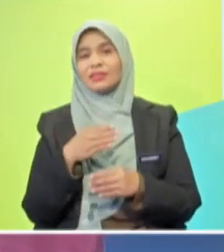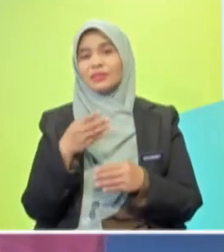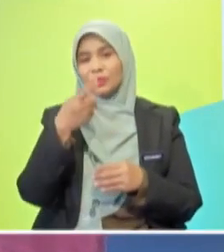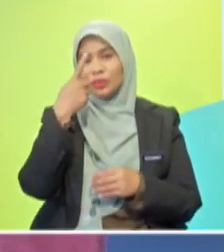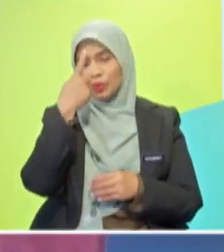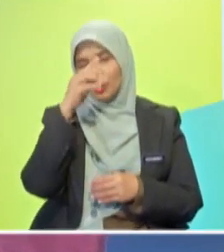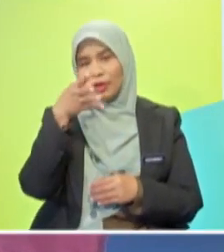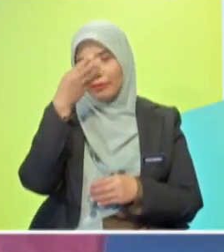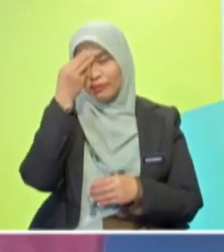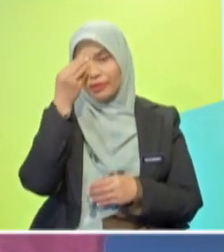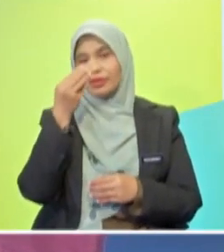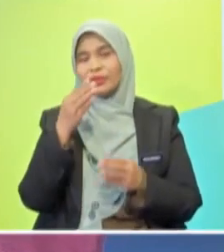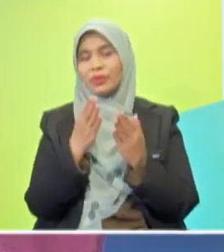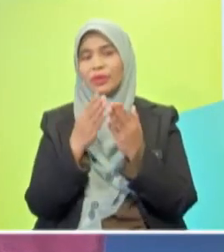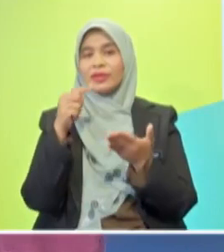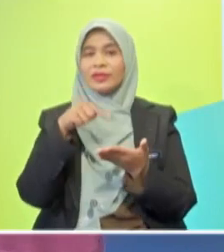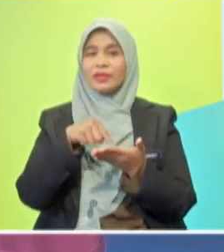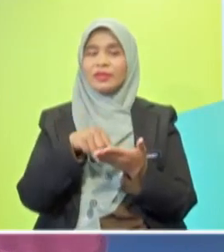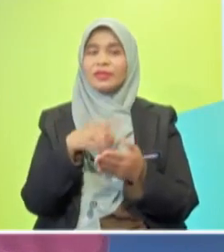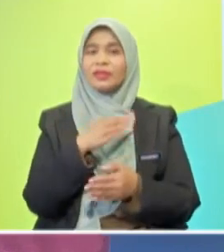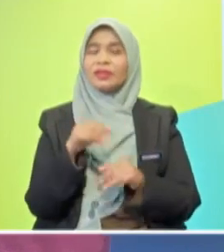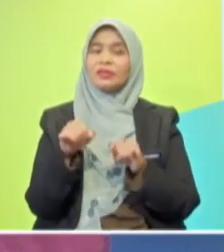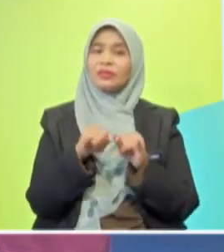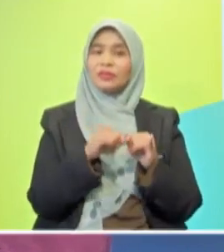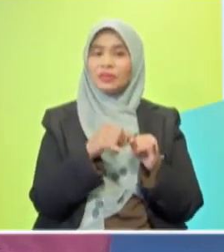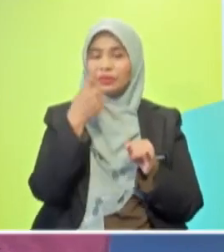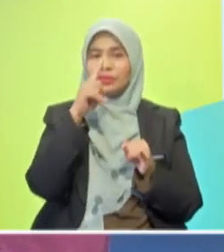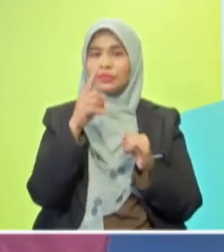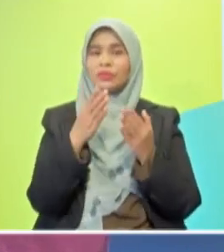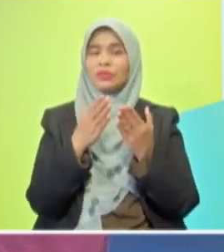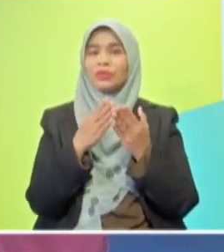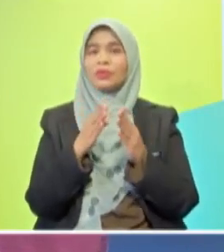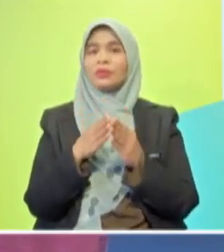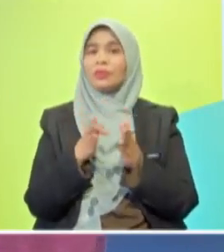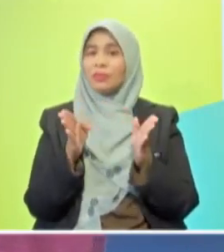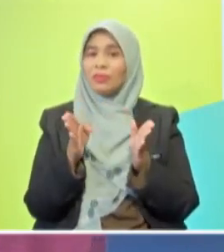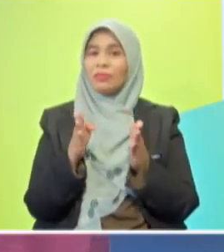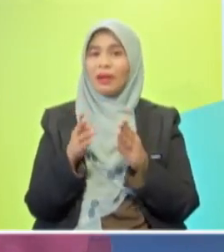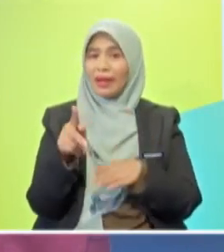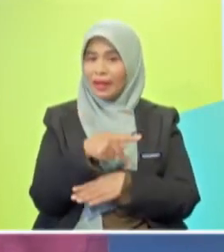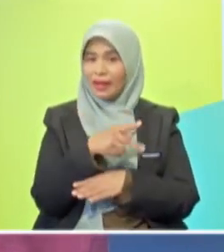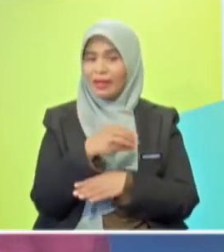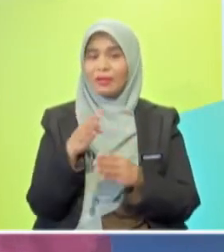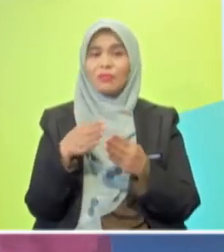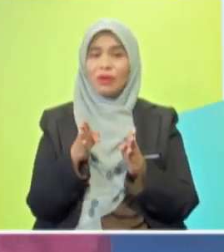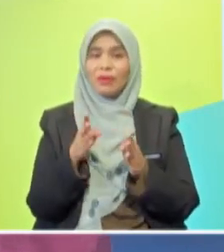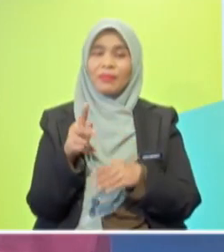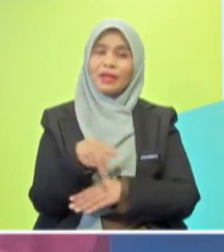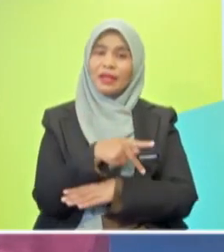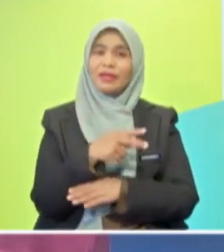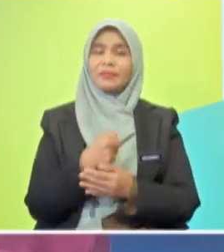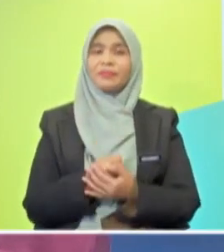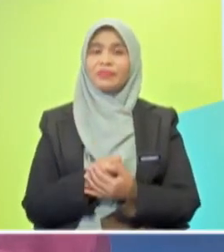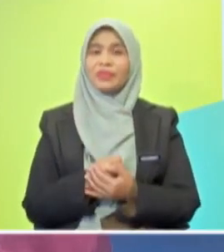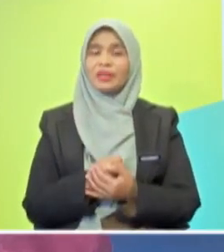doa memakai pakaian ini. Dan juga doa membuka pakaian. Okey, doa membuka pakaian.